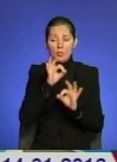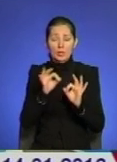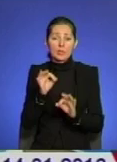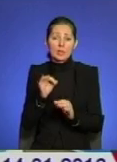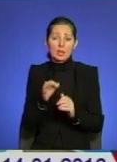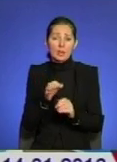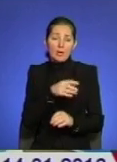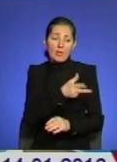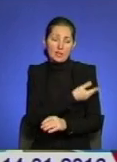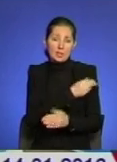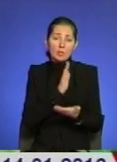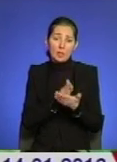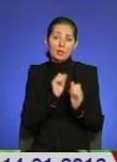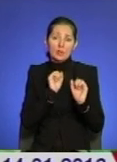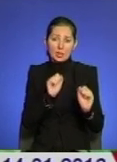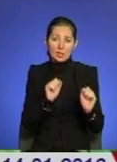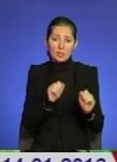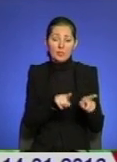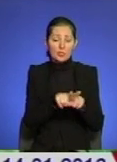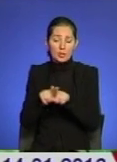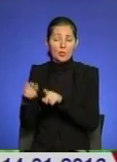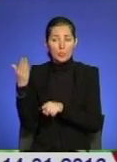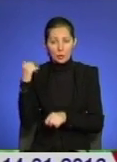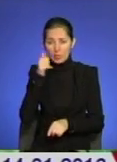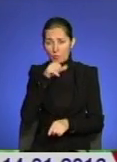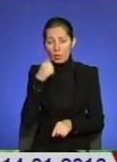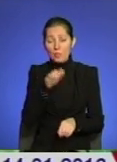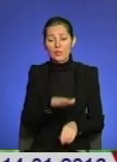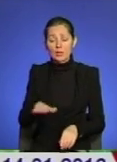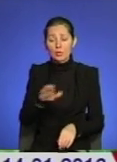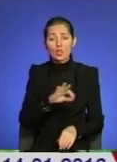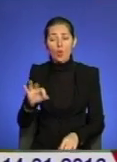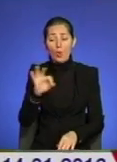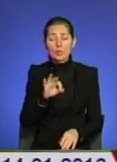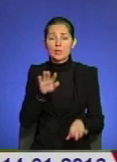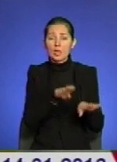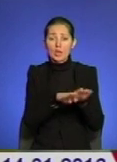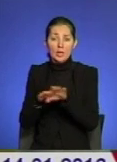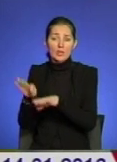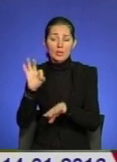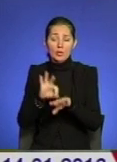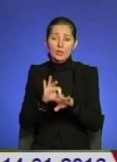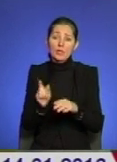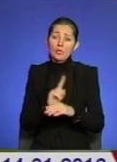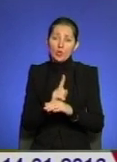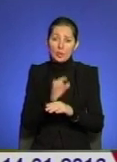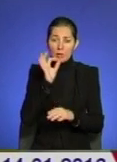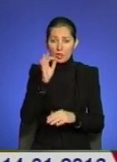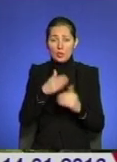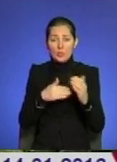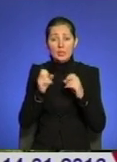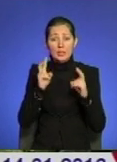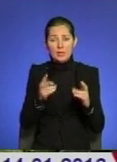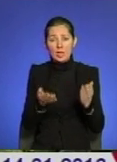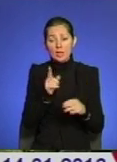вакцинами, мають певний захист. Порівняно з минулим роком на території області рівень захворюваності в нормі, кажуть спеціалісти,